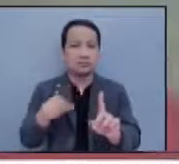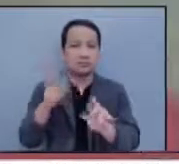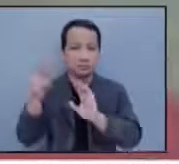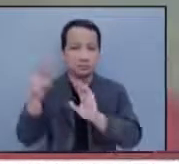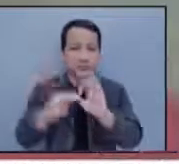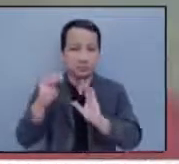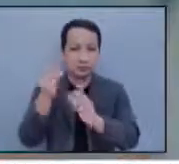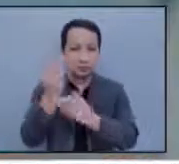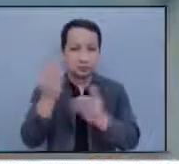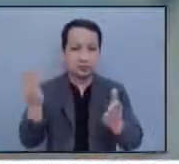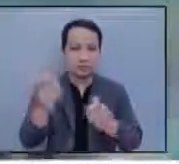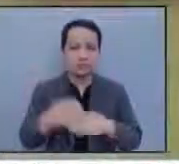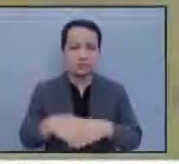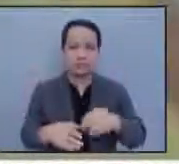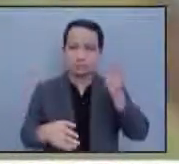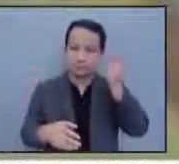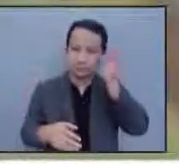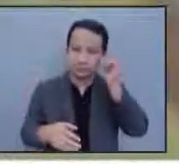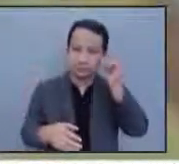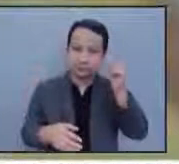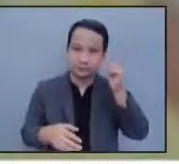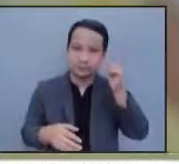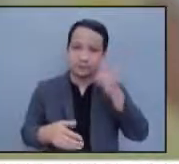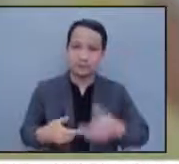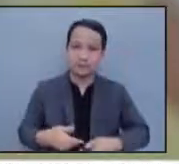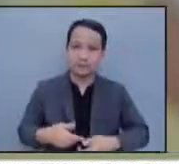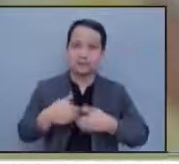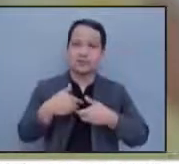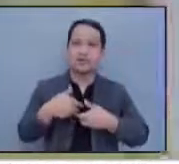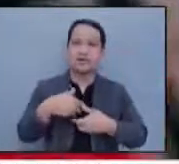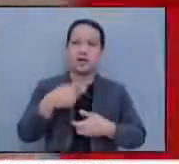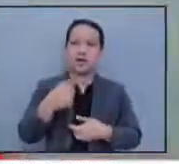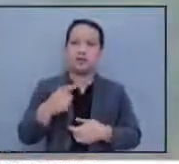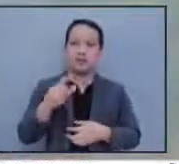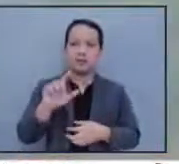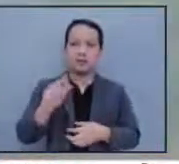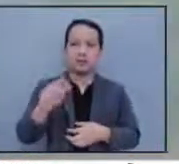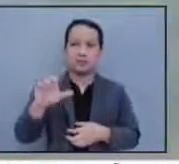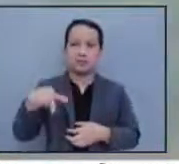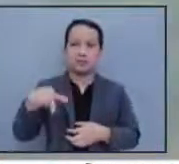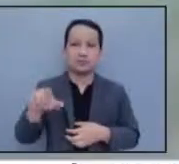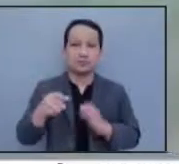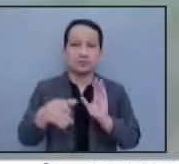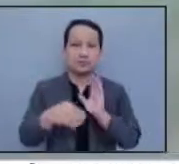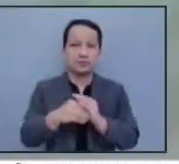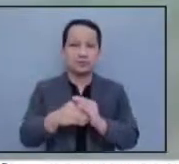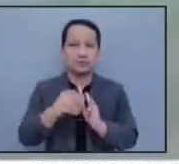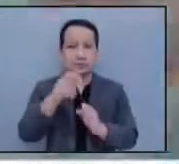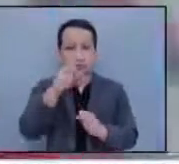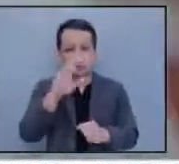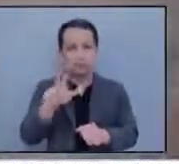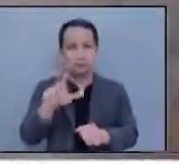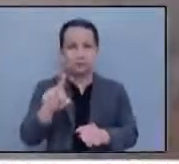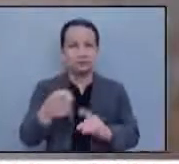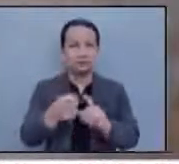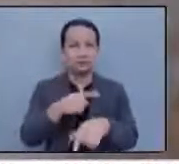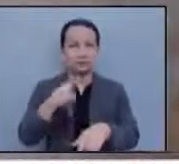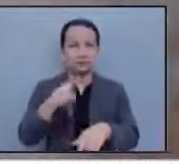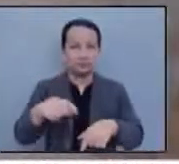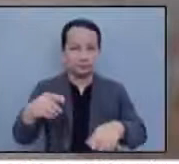ni Fritch Lea Tuyak, proud LGBTQIA+ member, 31 years old mula sa Davao de